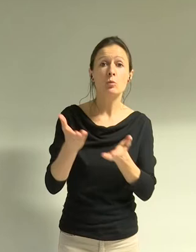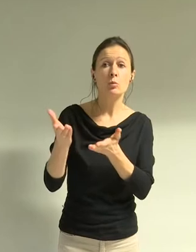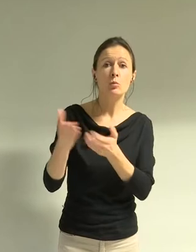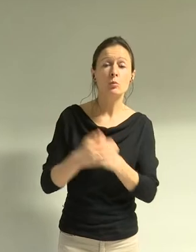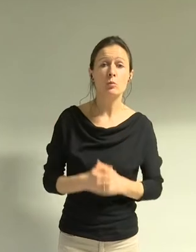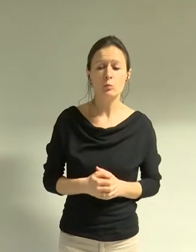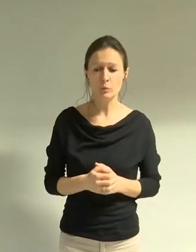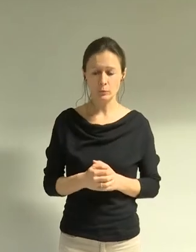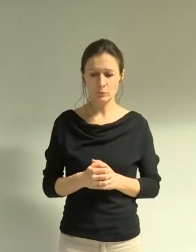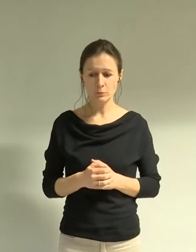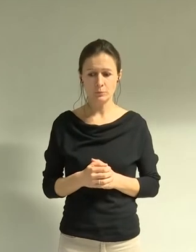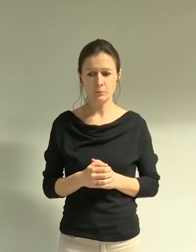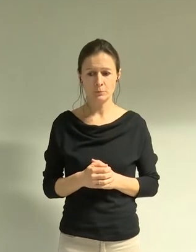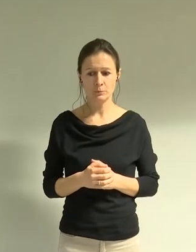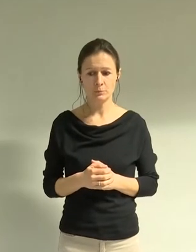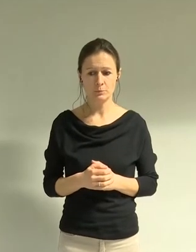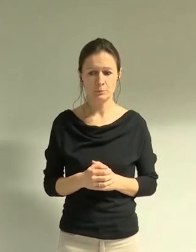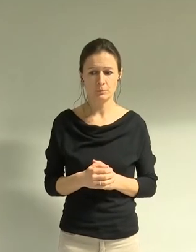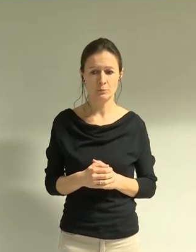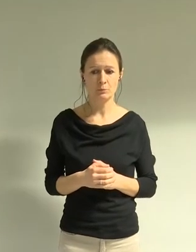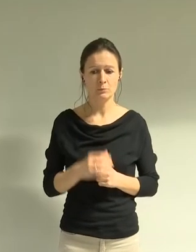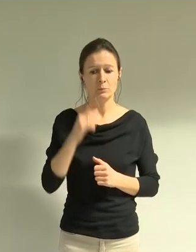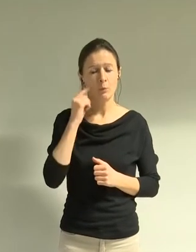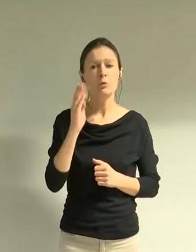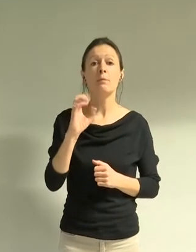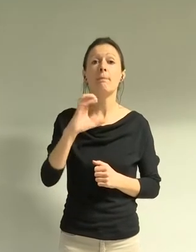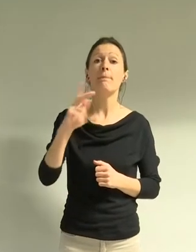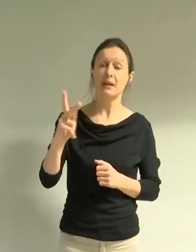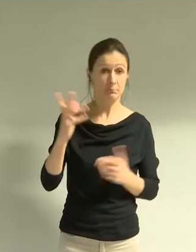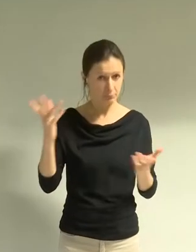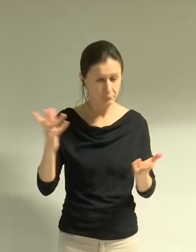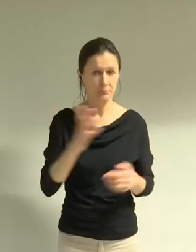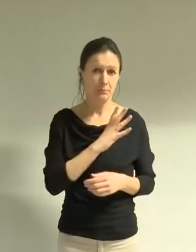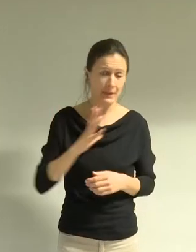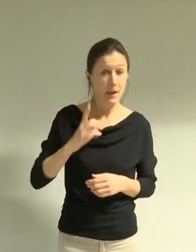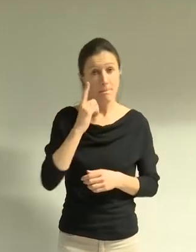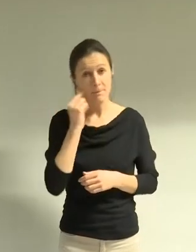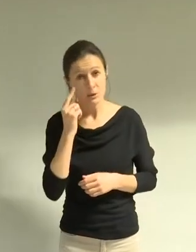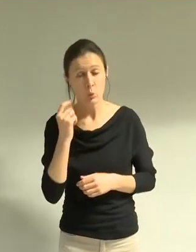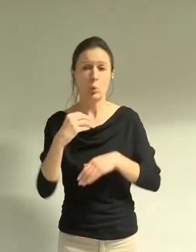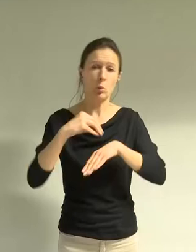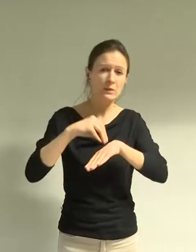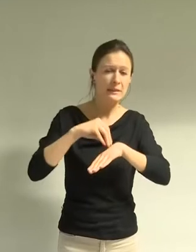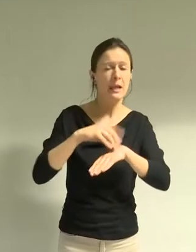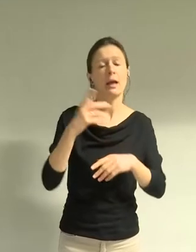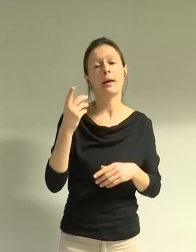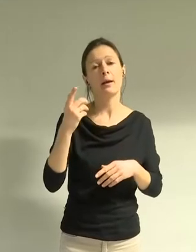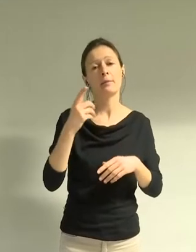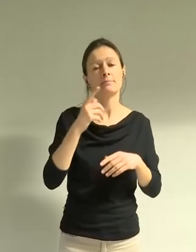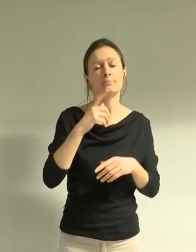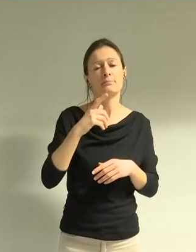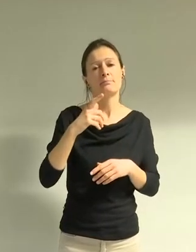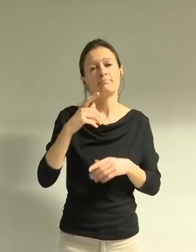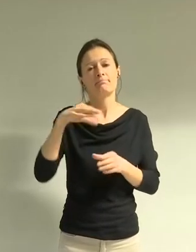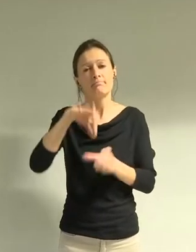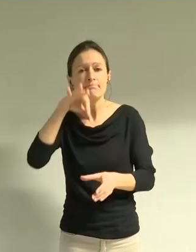mesdames et messieurs les conseillères et conseiller municipal et municipaux des oppositions je tiens à vous dire un certain